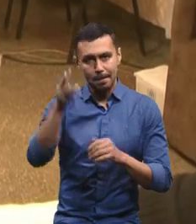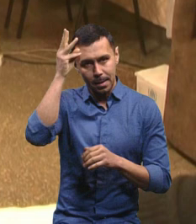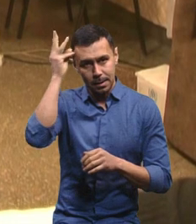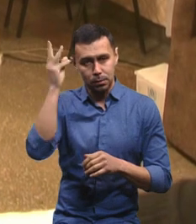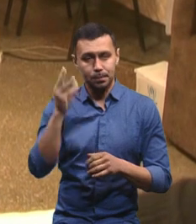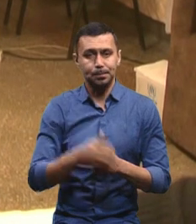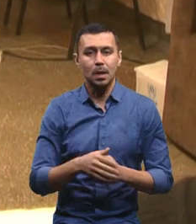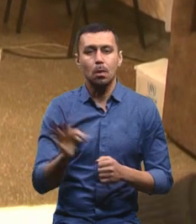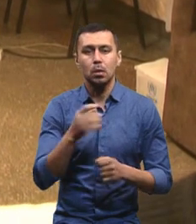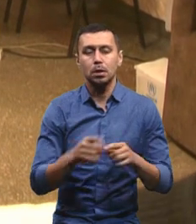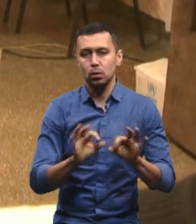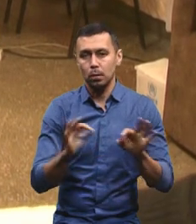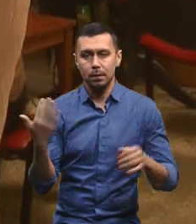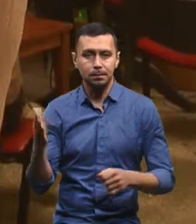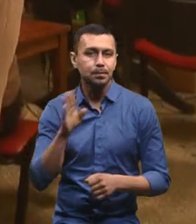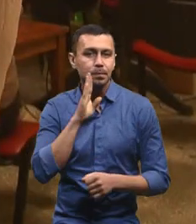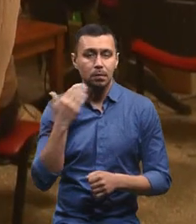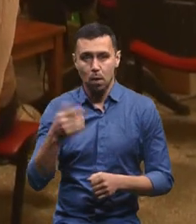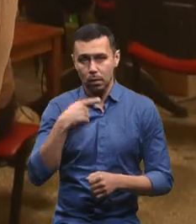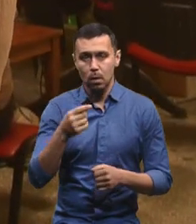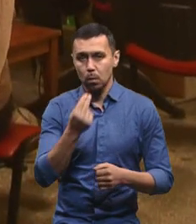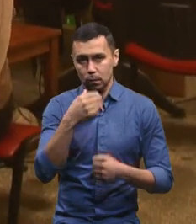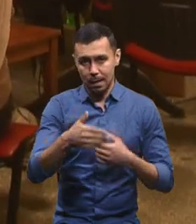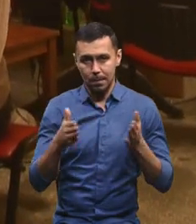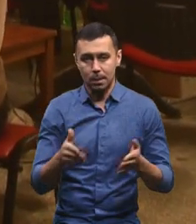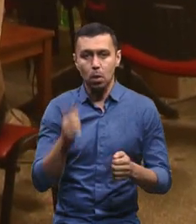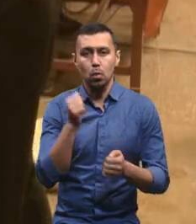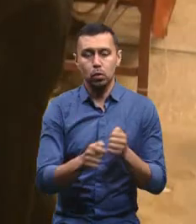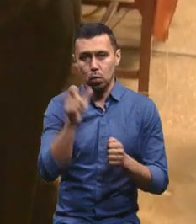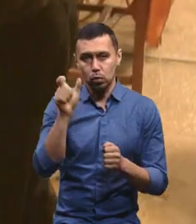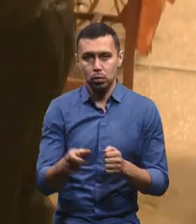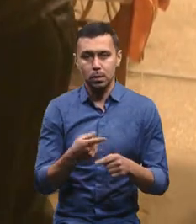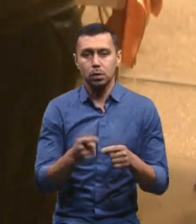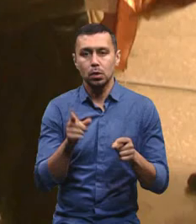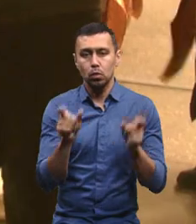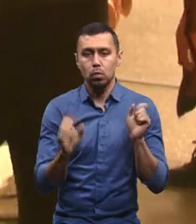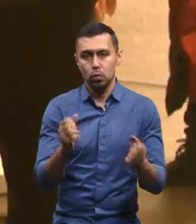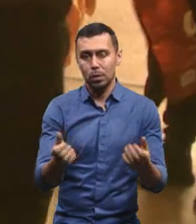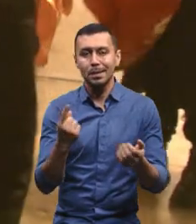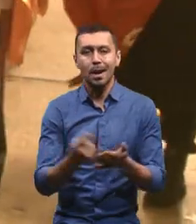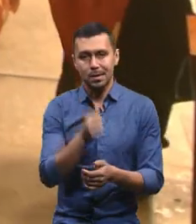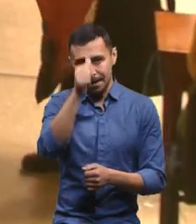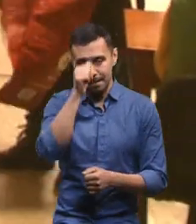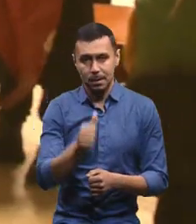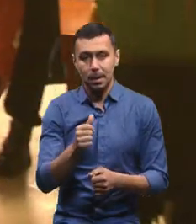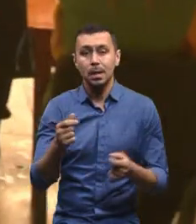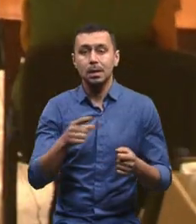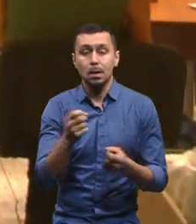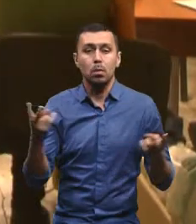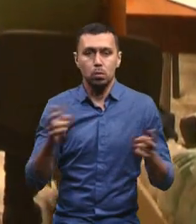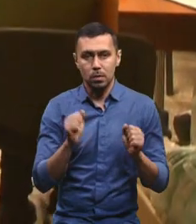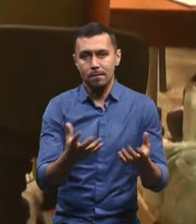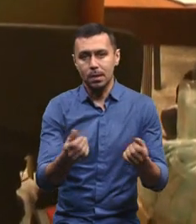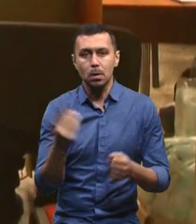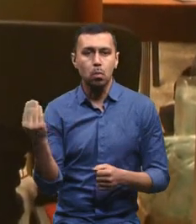про це розповідає Юлія сабій за її словами продуктовий набір на кожну особу ці люди можуть отримати раз на місяць за потреби можна взяти